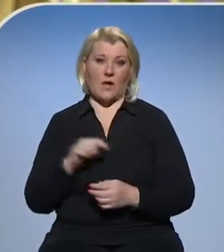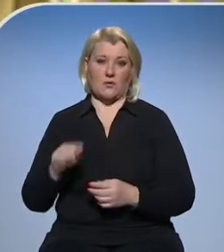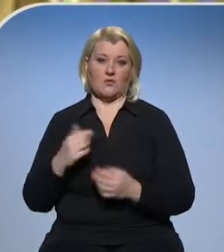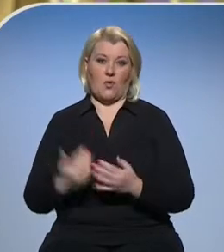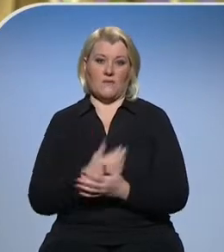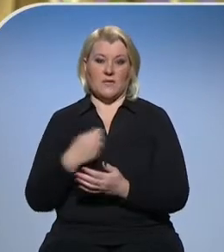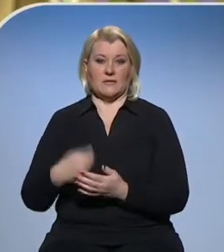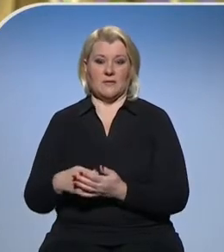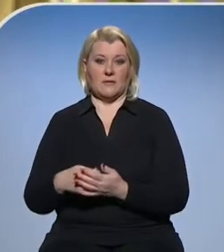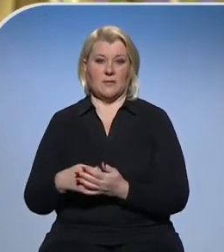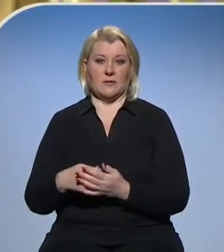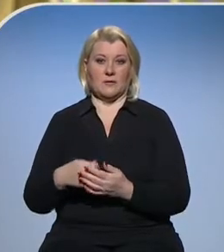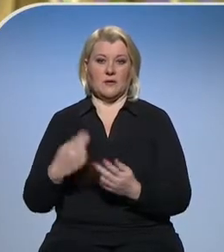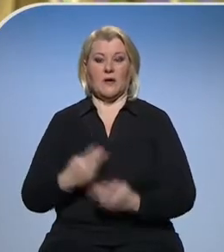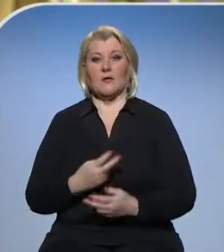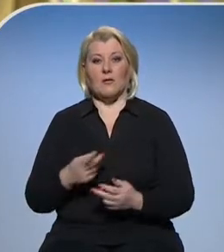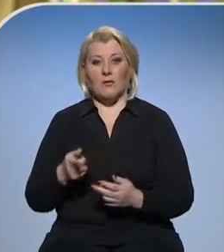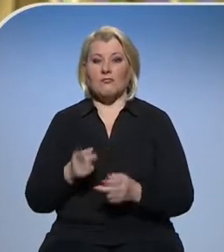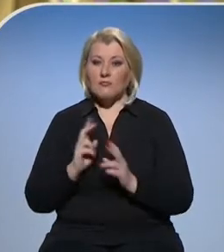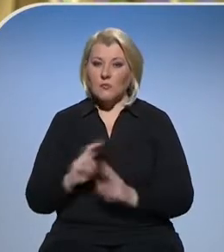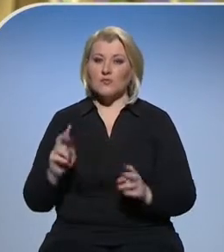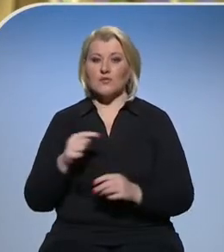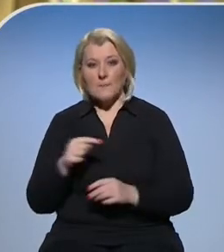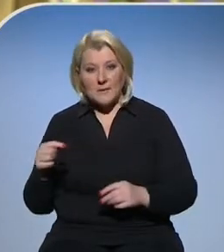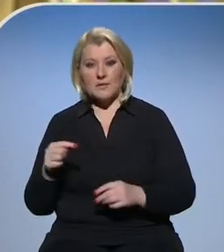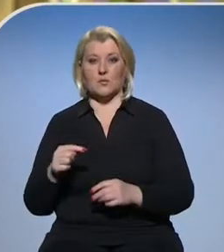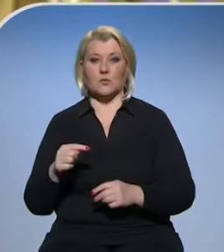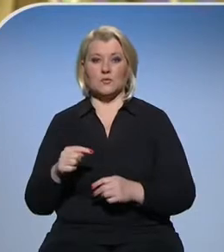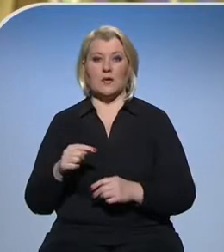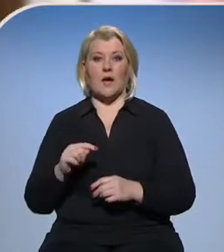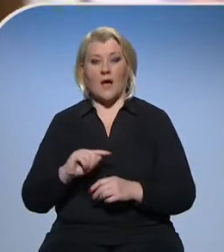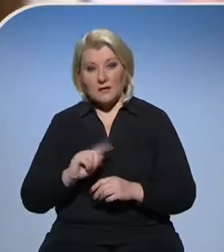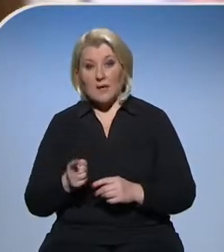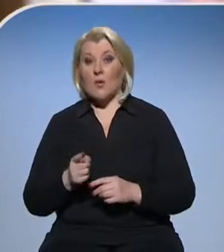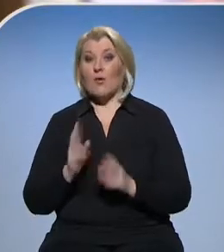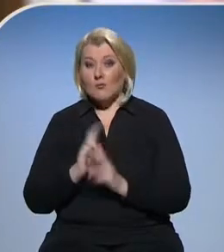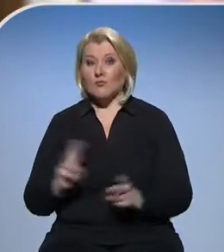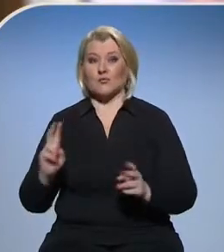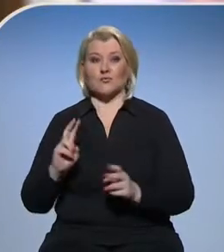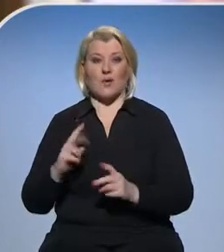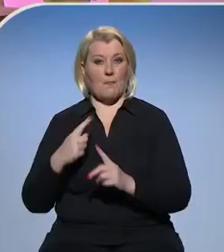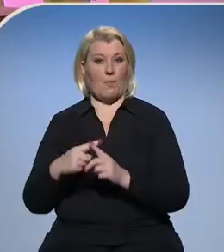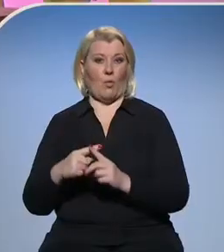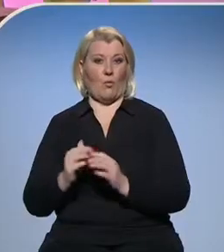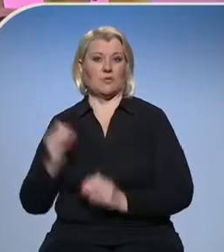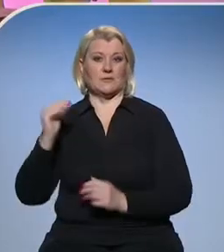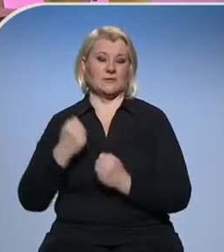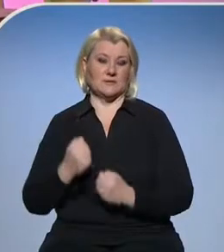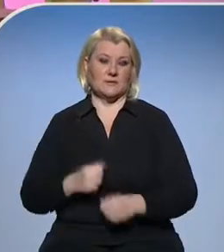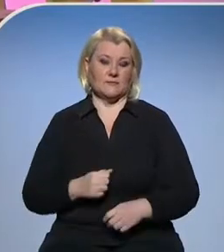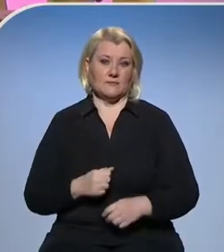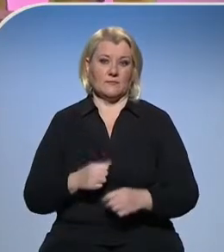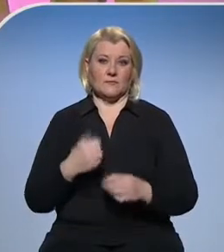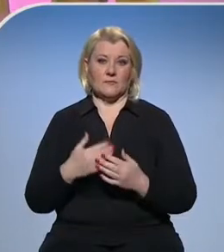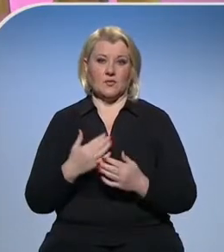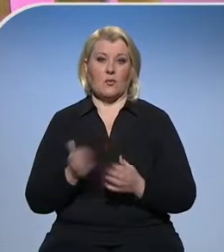do těch novějších fondů, do těch, které můžou být i v mínusu dočasně. Ale také zároveň můžou být i hodně v plusu. Měli by. Po těch 30 letech,